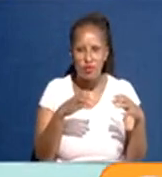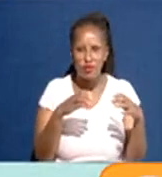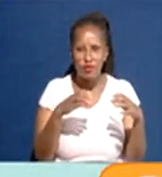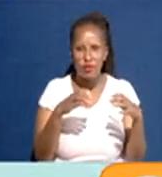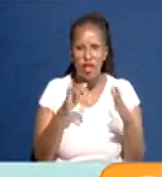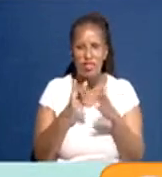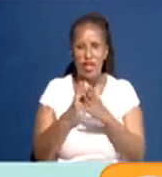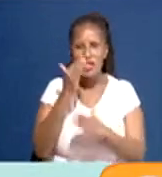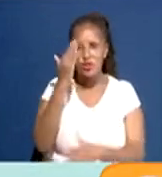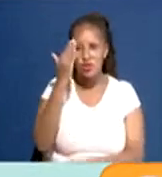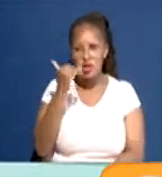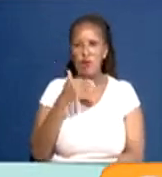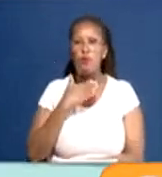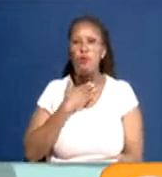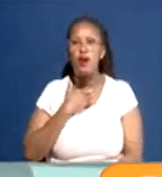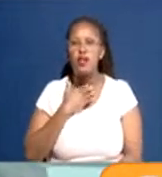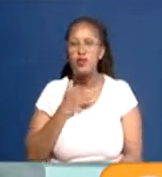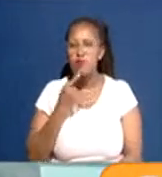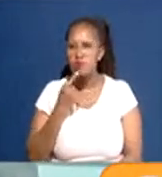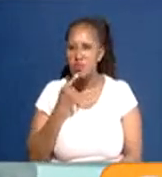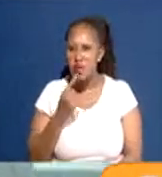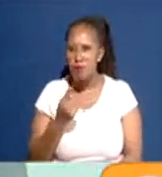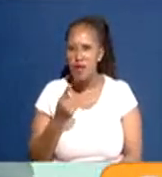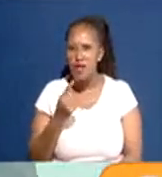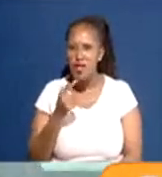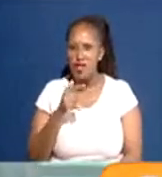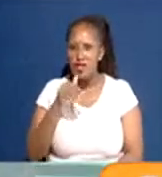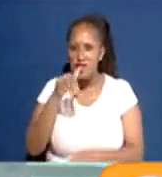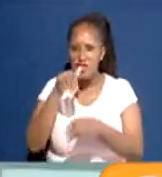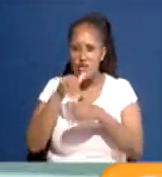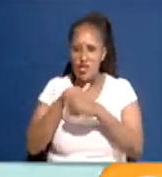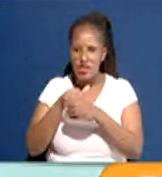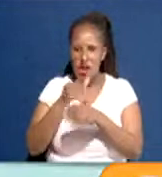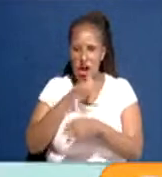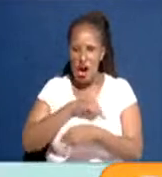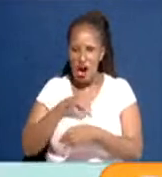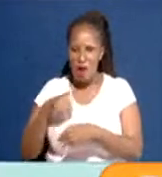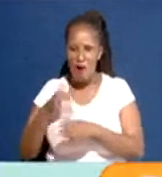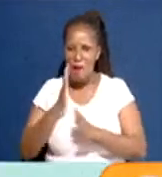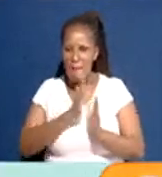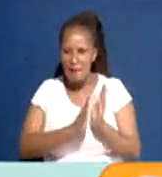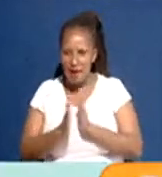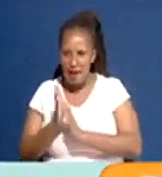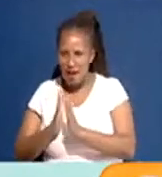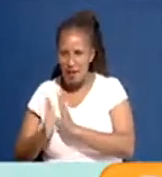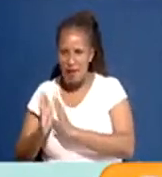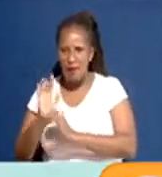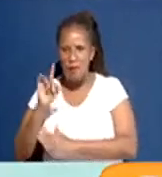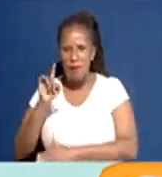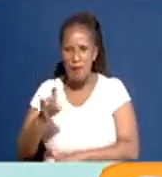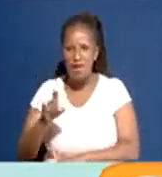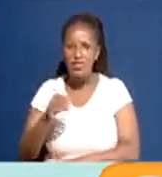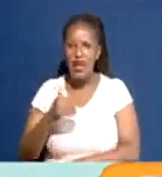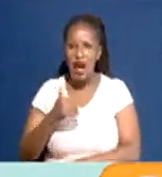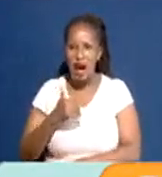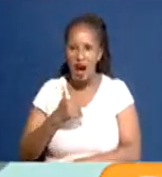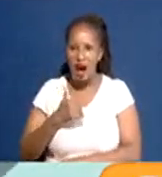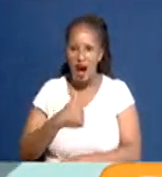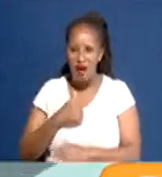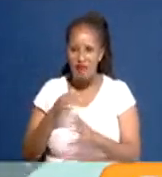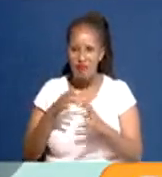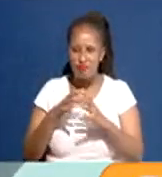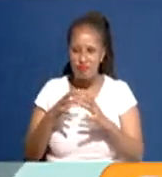Na ndio mimi nataka niseme hivi, katika mpango wetu we need to